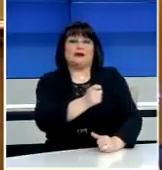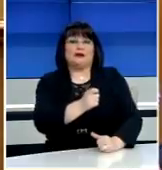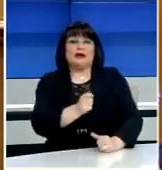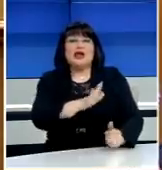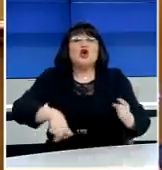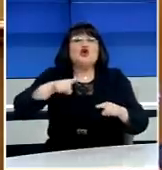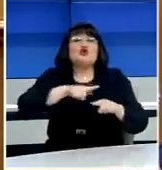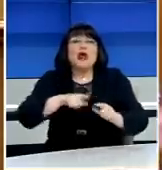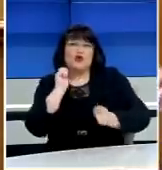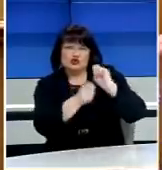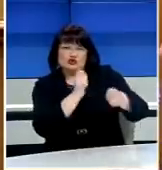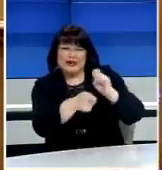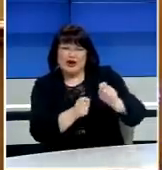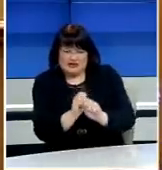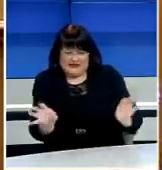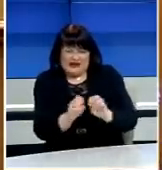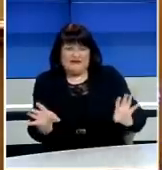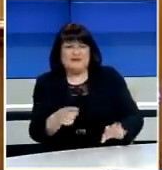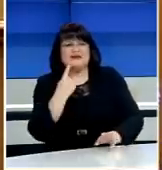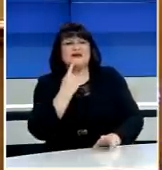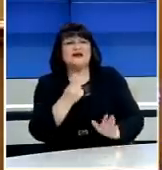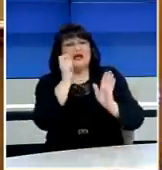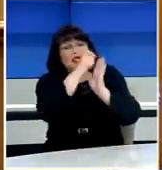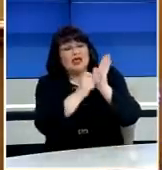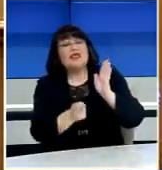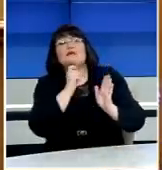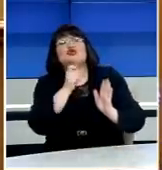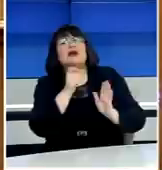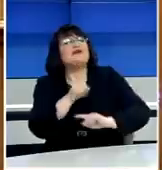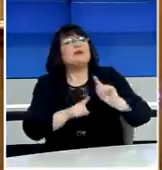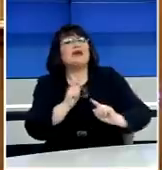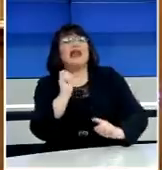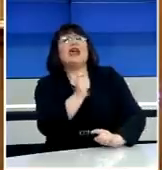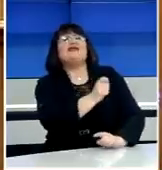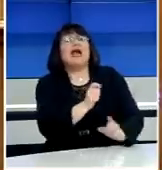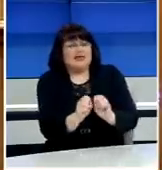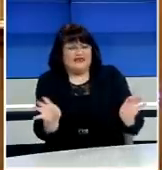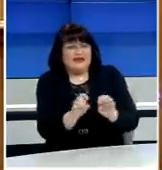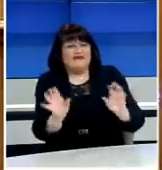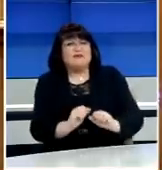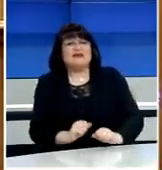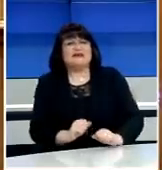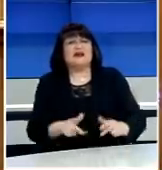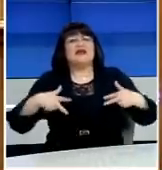ελληνικού λαού είναι αυτά, κύριε Μητσοτάκη. Θα δώσετε στη δημοσιότητα τη λίστα με τα λεφτά που έχετε δώσει. Τα λεφτά που έχει δώσει ο κύριος Πέτσας στους κουμπάρους και